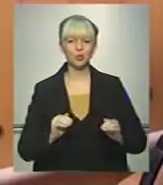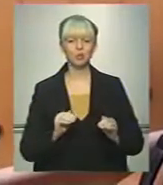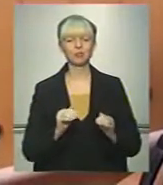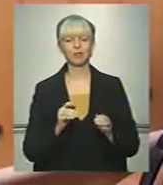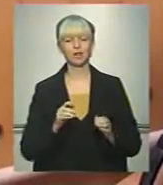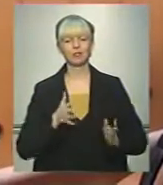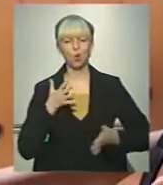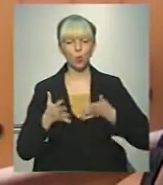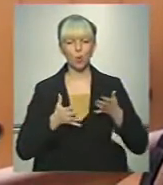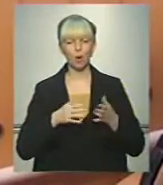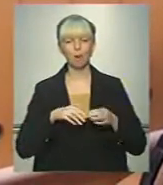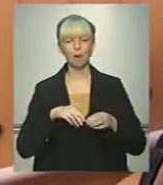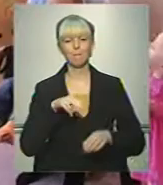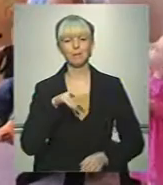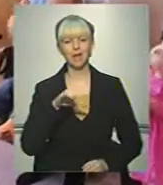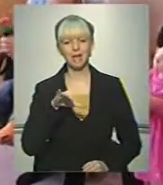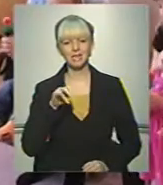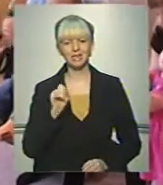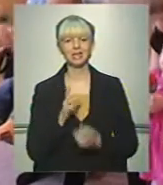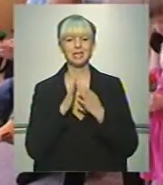себе рухами, пластикою та співом.